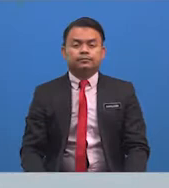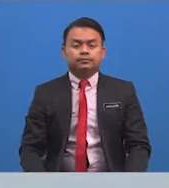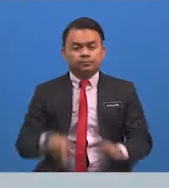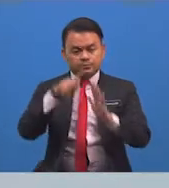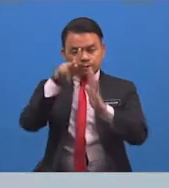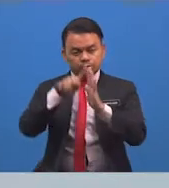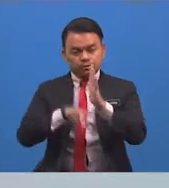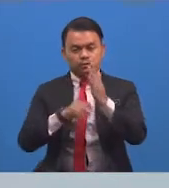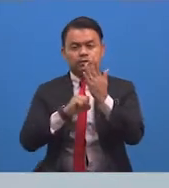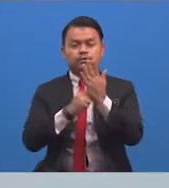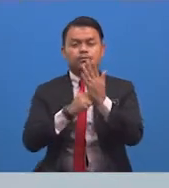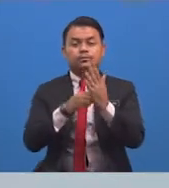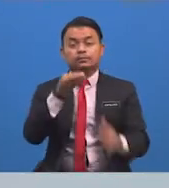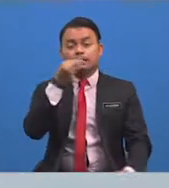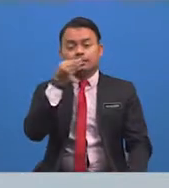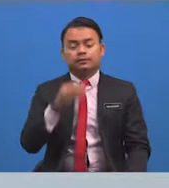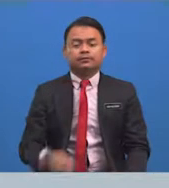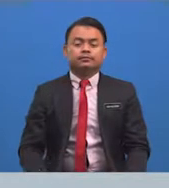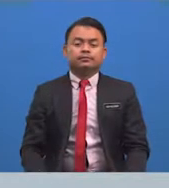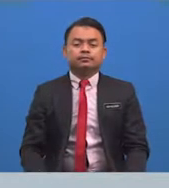kemerosotan sumber makanan.